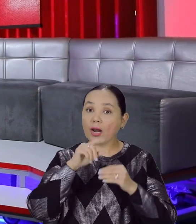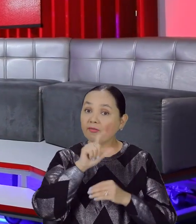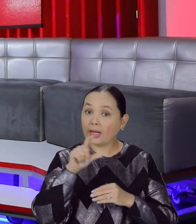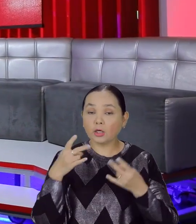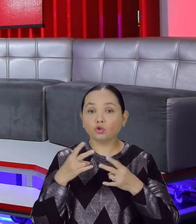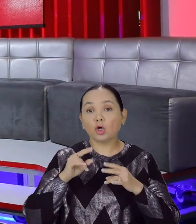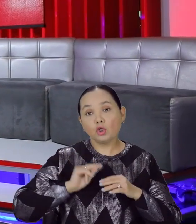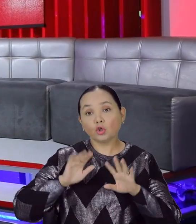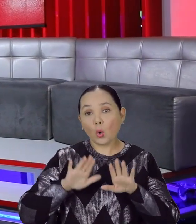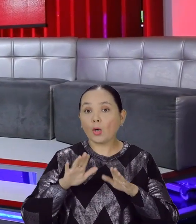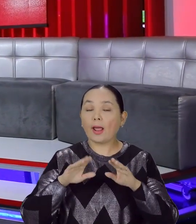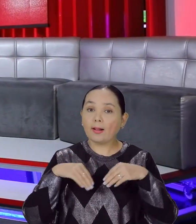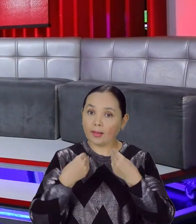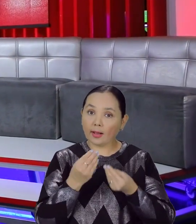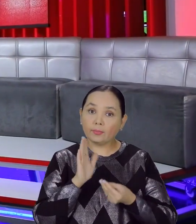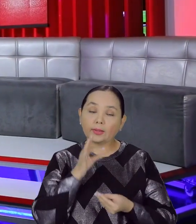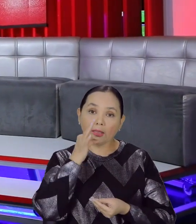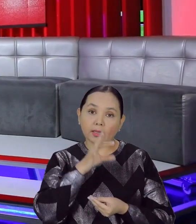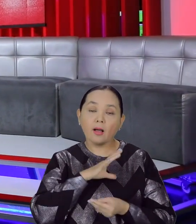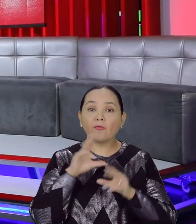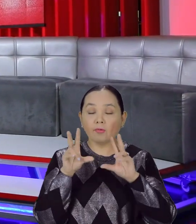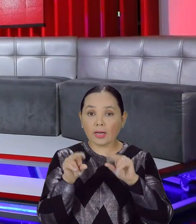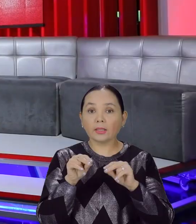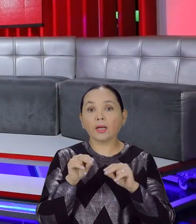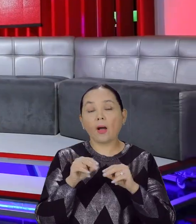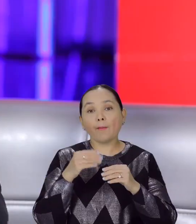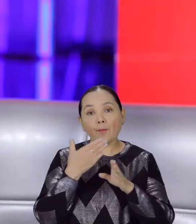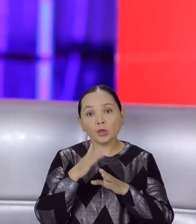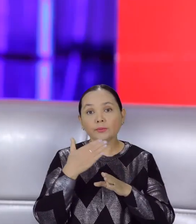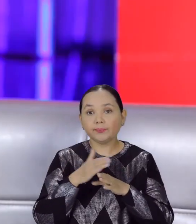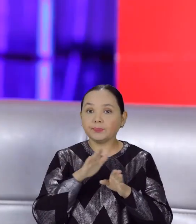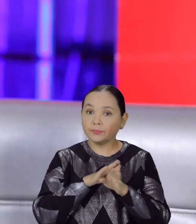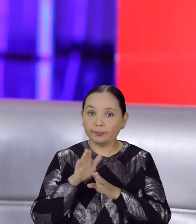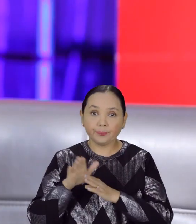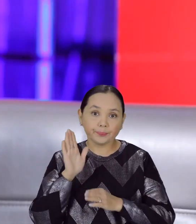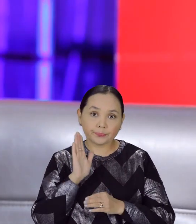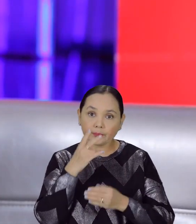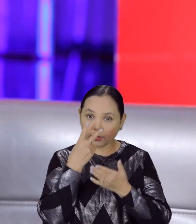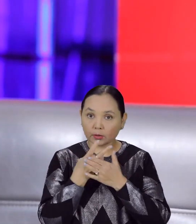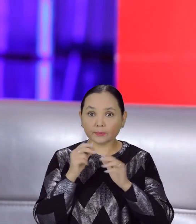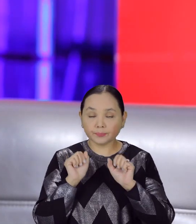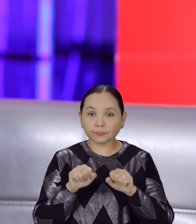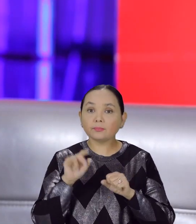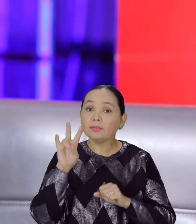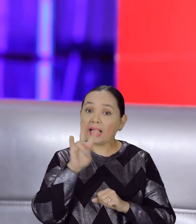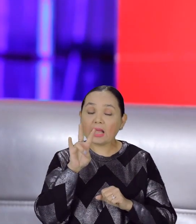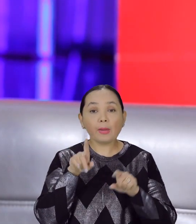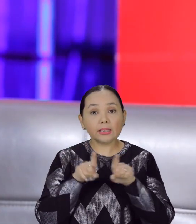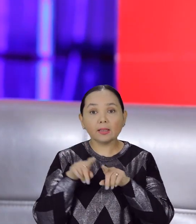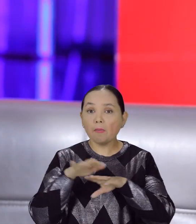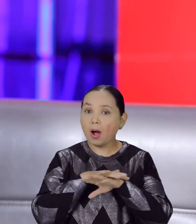vakillari uchun ish o'rinlari ham yaratib beramiz deyilgan va'dalar bosqichma-bosqich amalga oshirilayotganini ko'rish mumkin. Namanganda